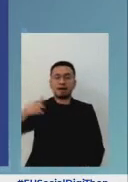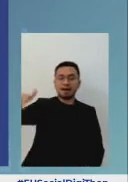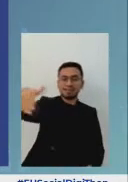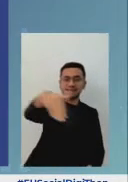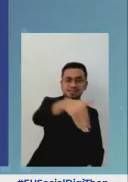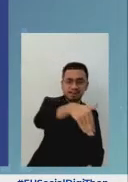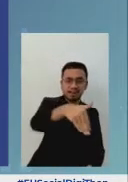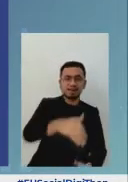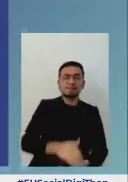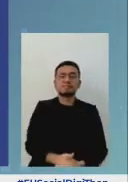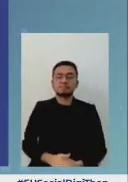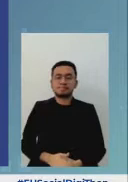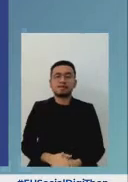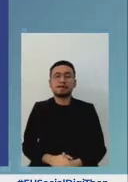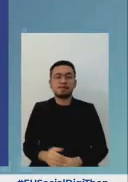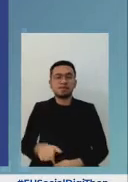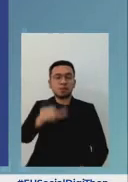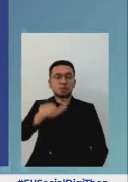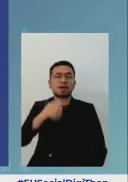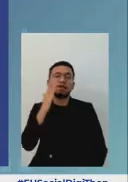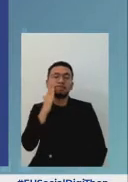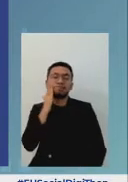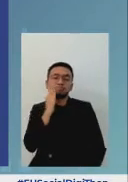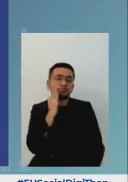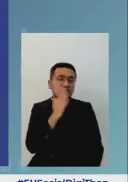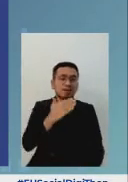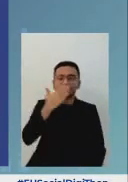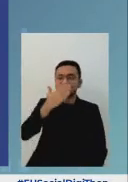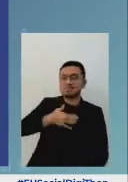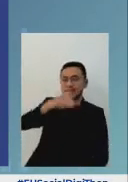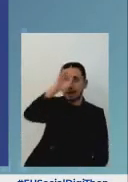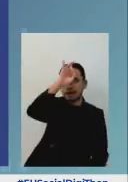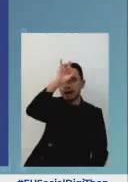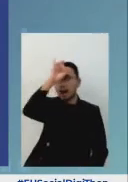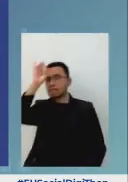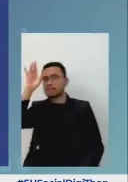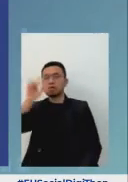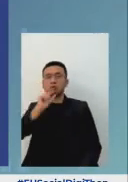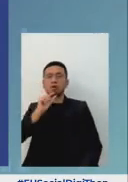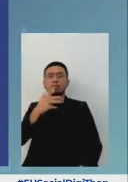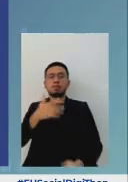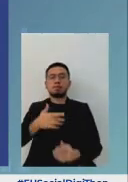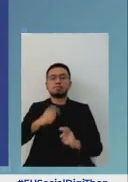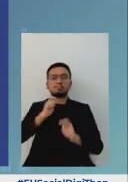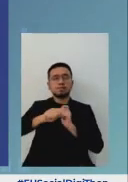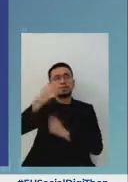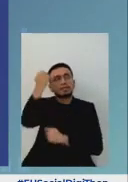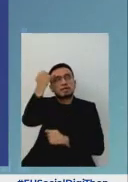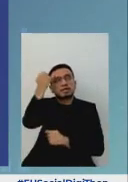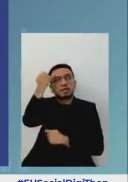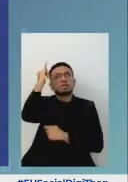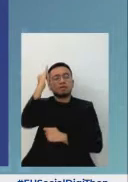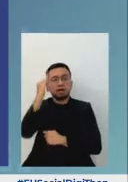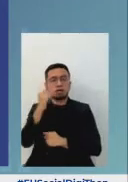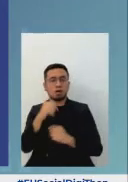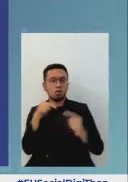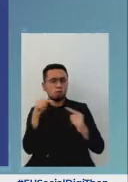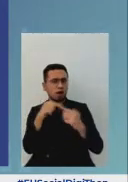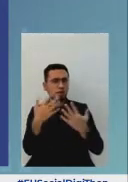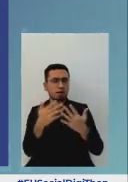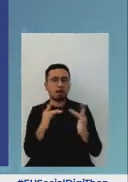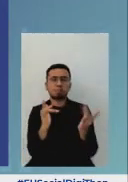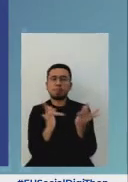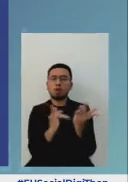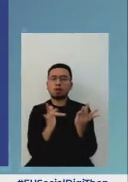teman-teman yang inovatif, anak-anak muda yang inovatif, untuk mengembangkan satu solusi kreatif berbasis pada teknologi digital